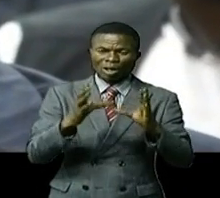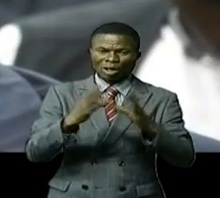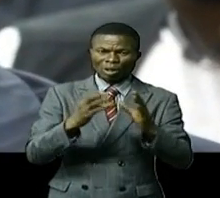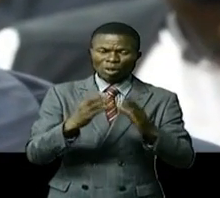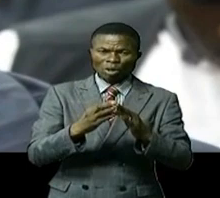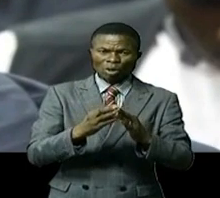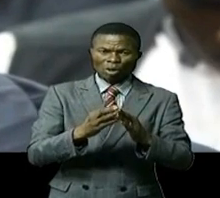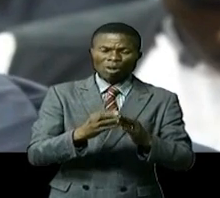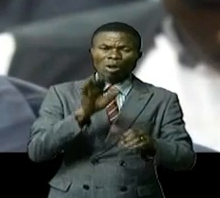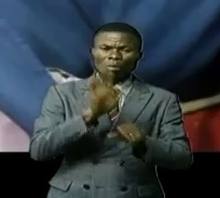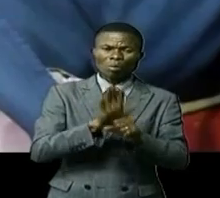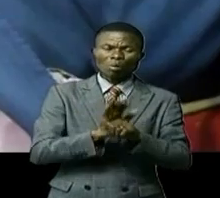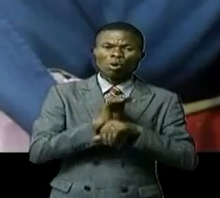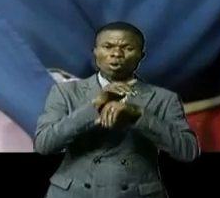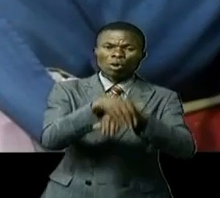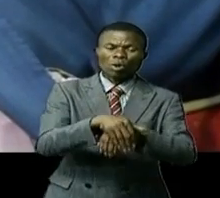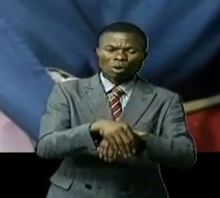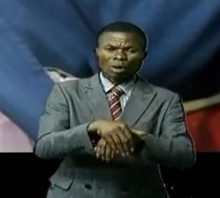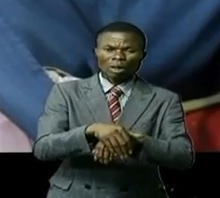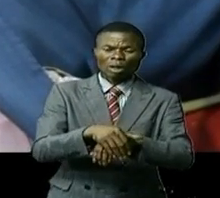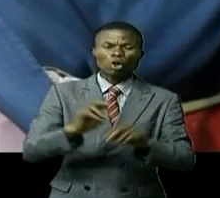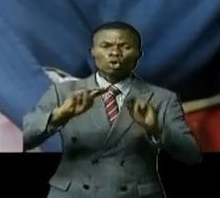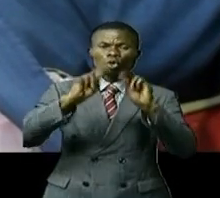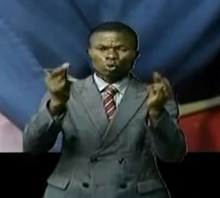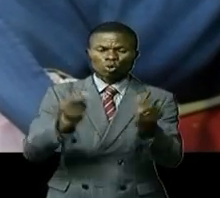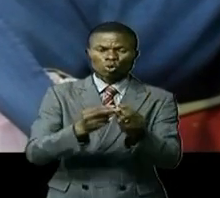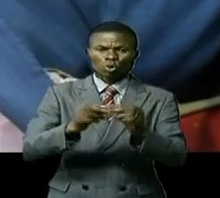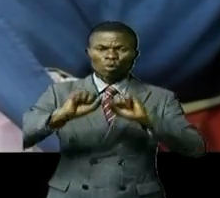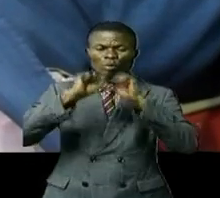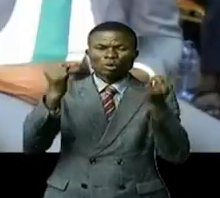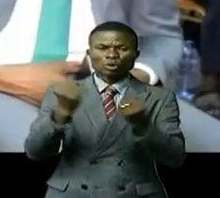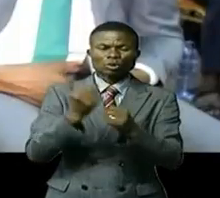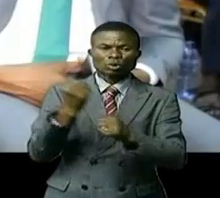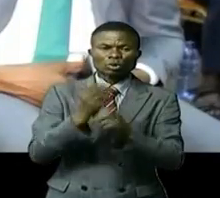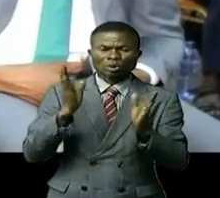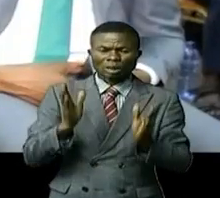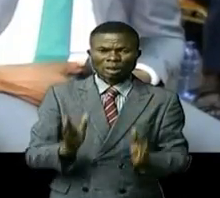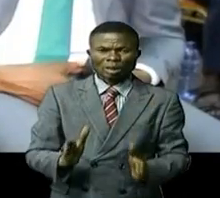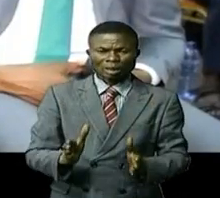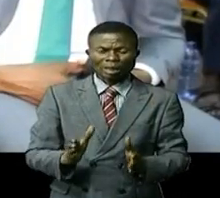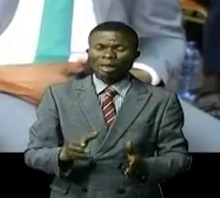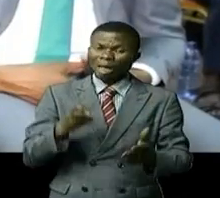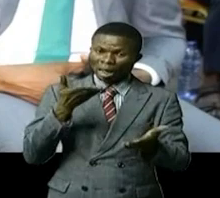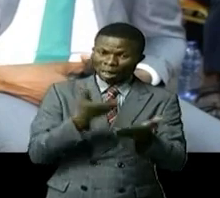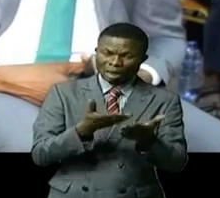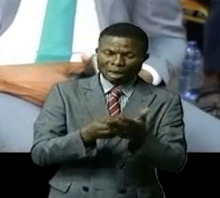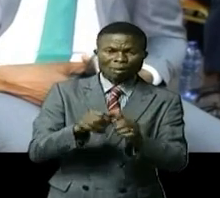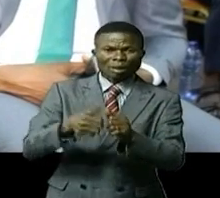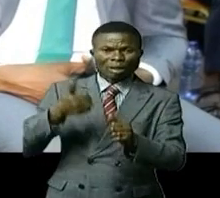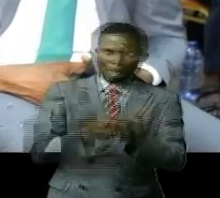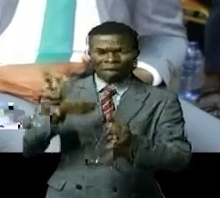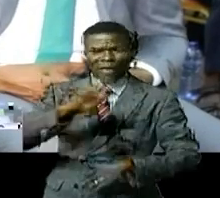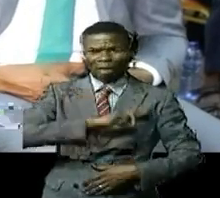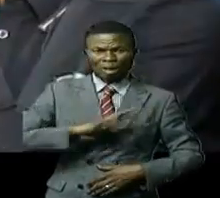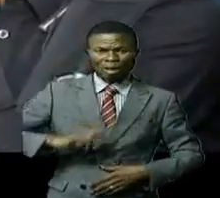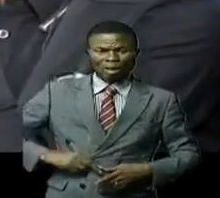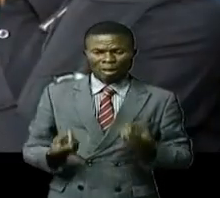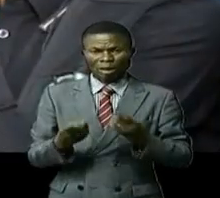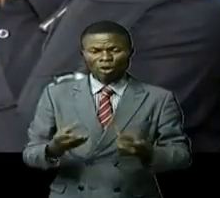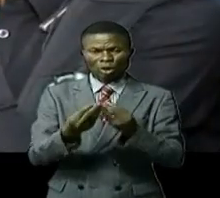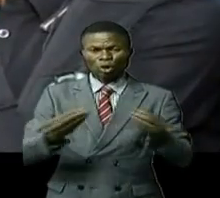forte participation des différentes catégories socio-professionnelles pour à la fois éviter à la RDC un